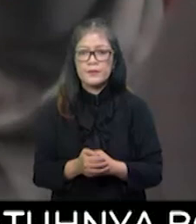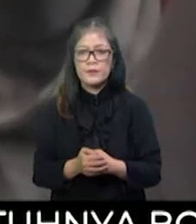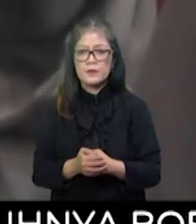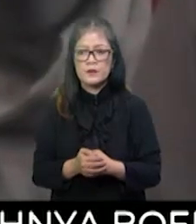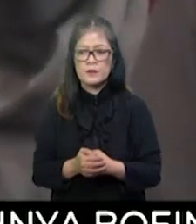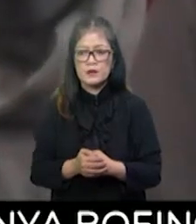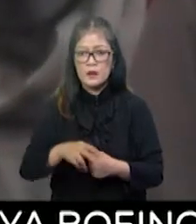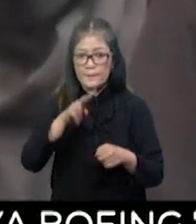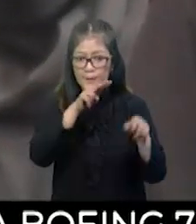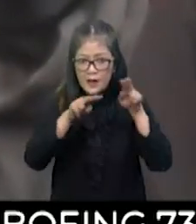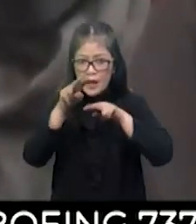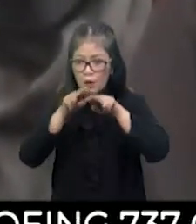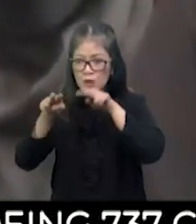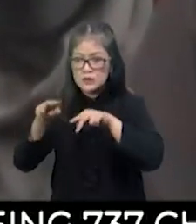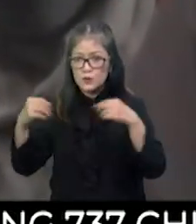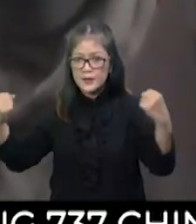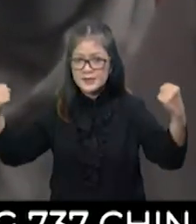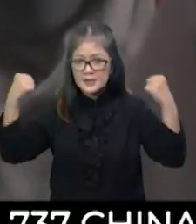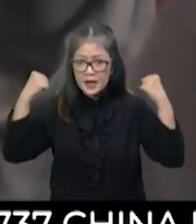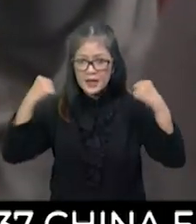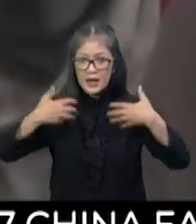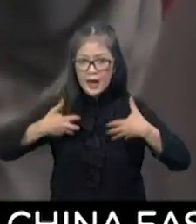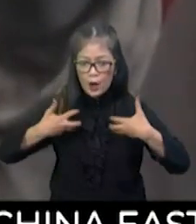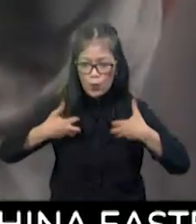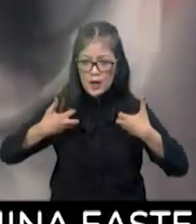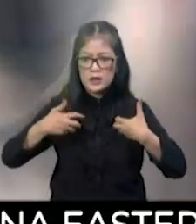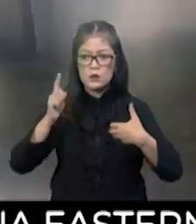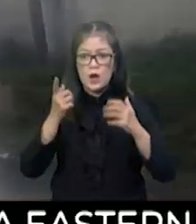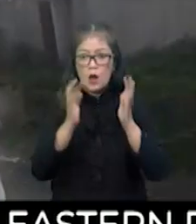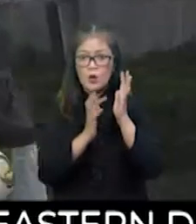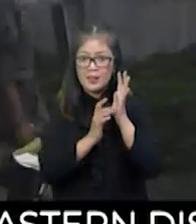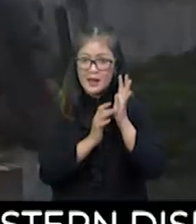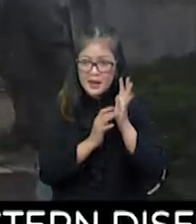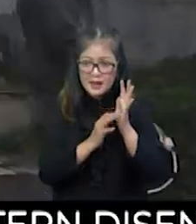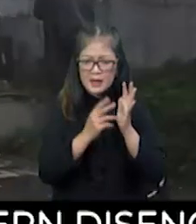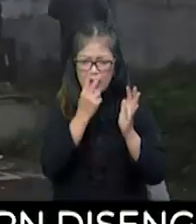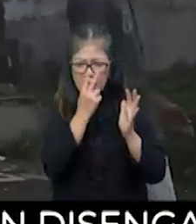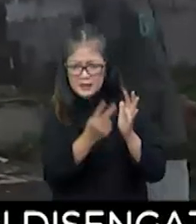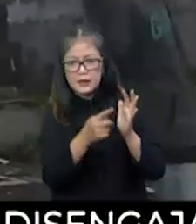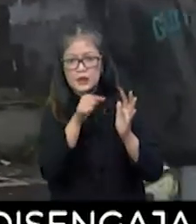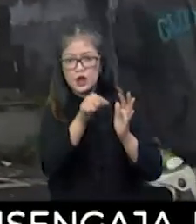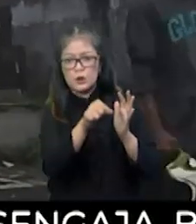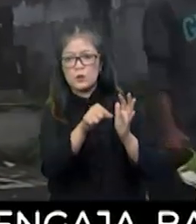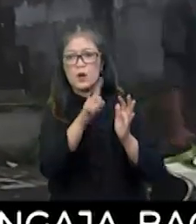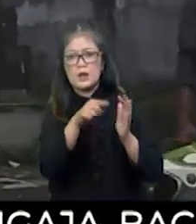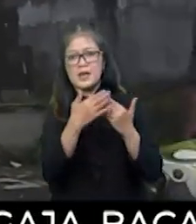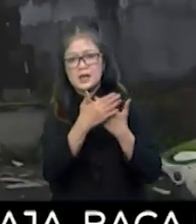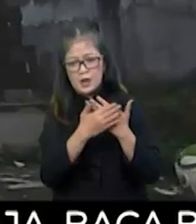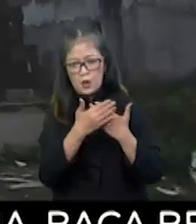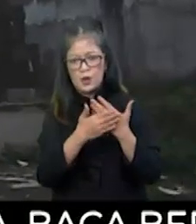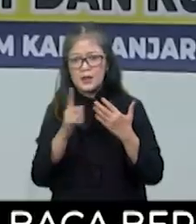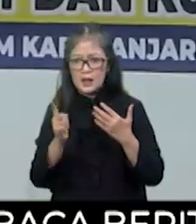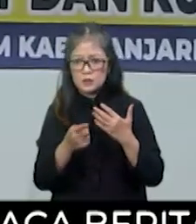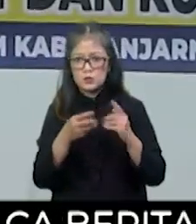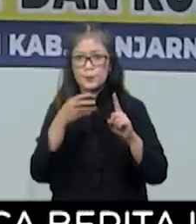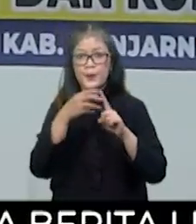Pengawasan kesehatan ternak sakit dan suspek oleh petugas. Akibat meluasnya PMK di Banjarnegara,